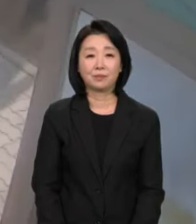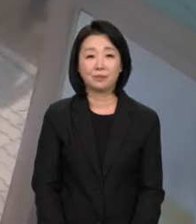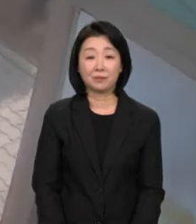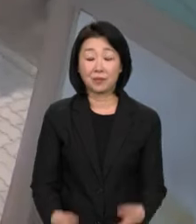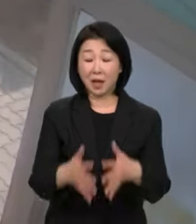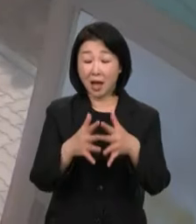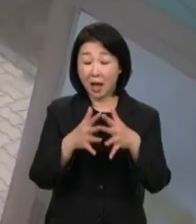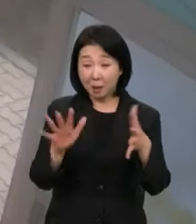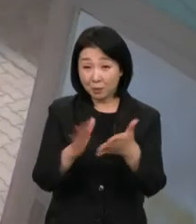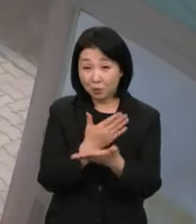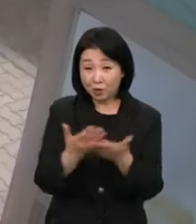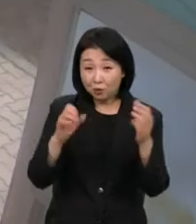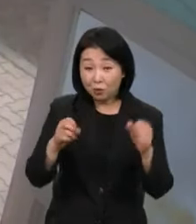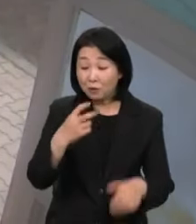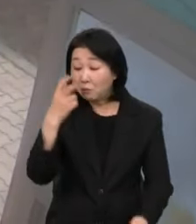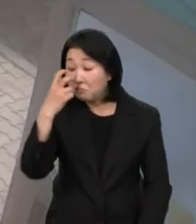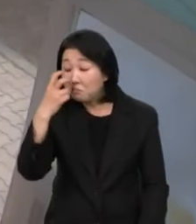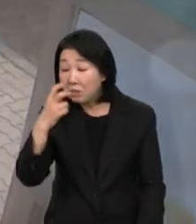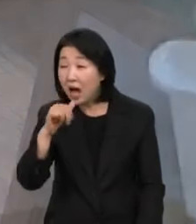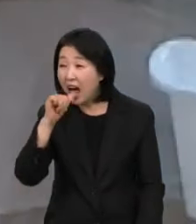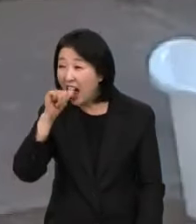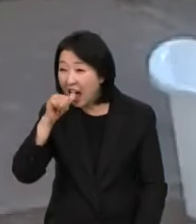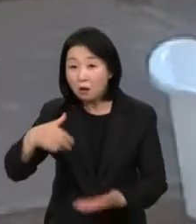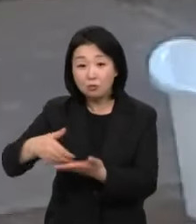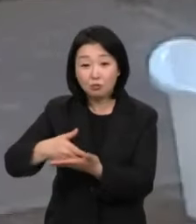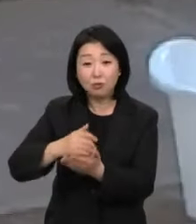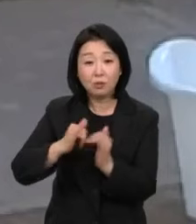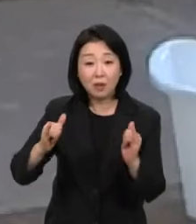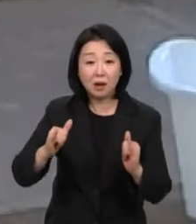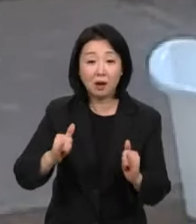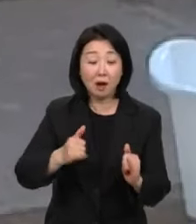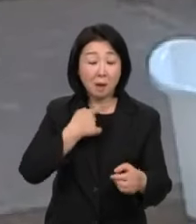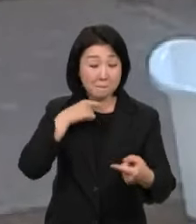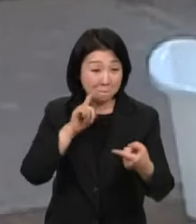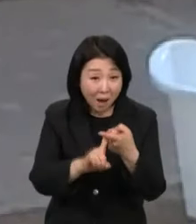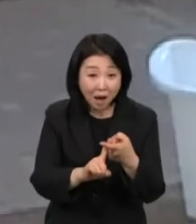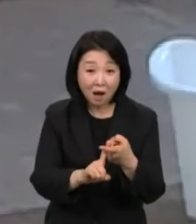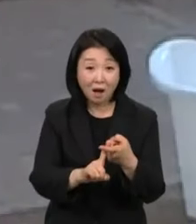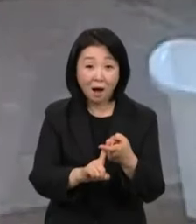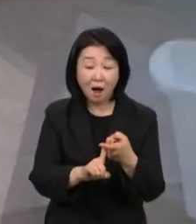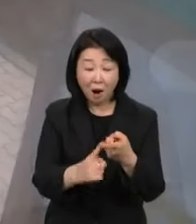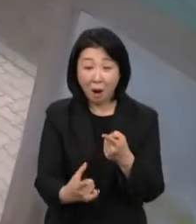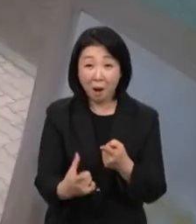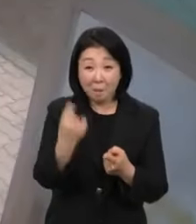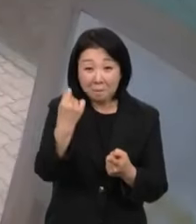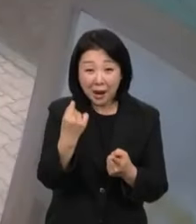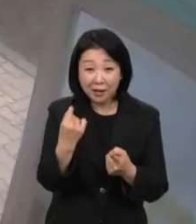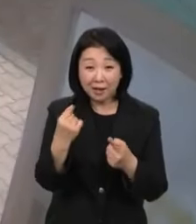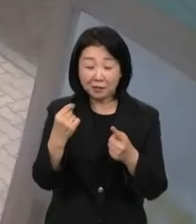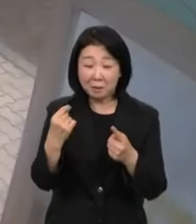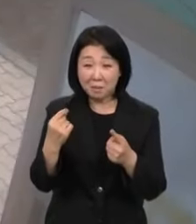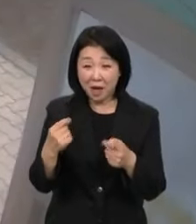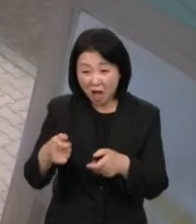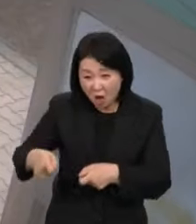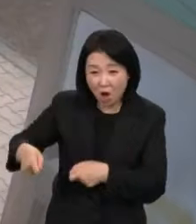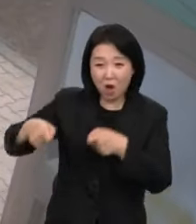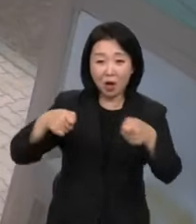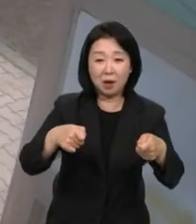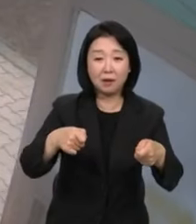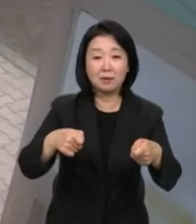아파트 분리수거장을 둘러보던 고철 수거업자. 마음에 드는 물건이 있는지 얼른 가서 세워둔 손수레를 끌고